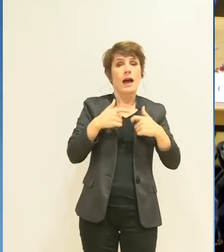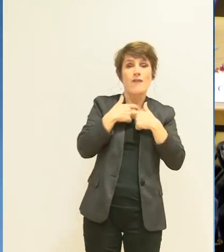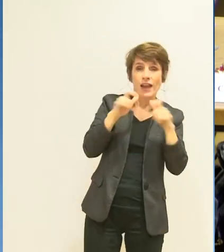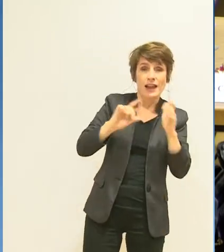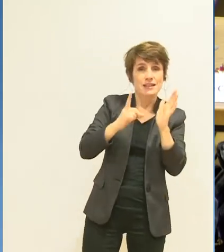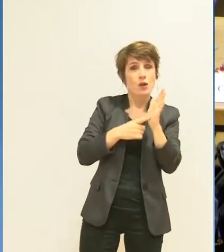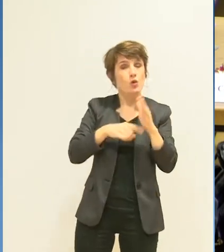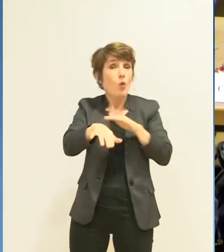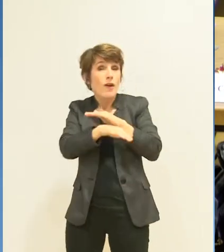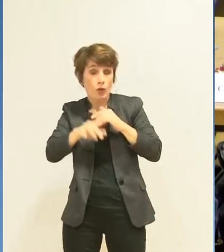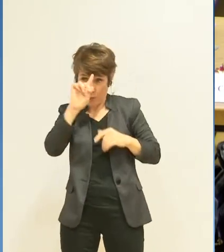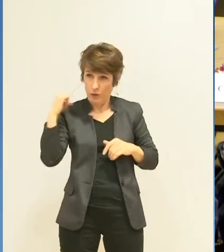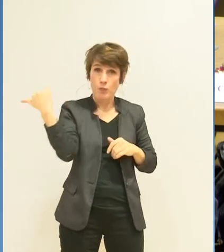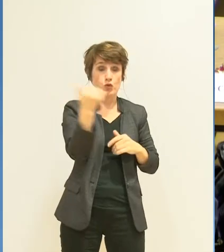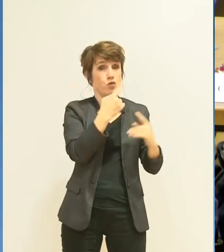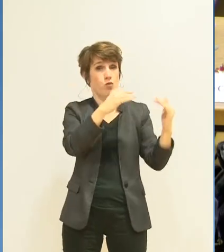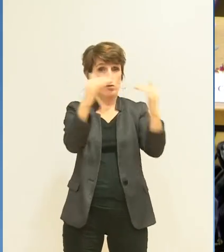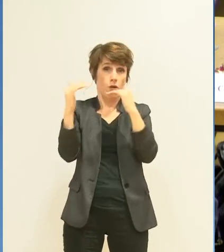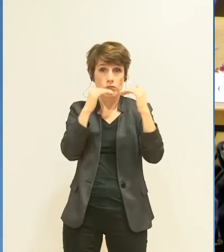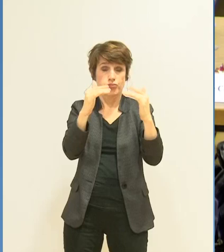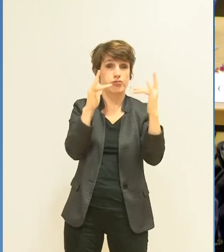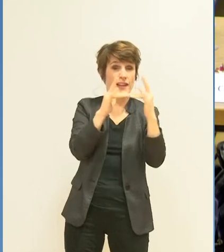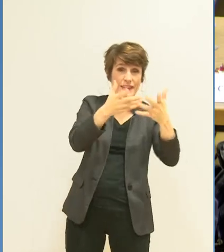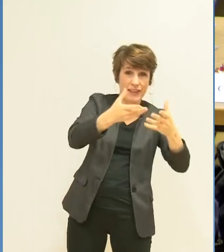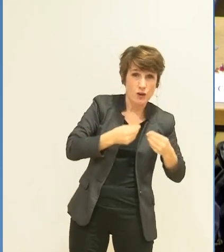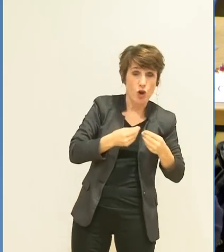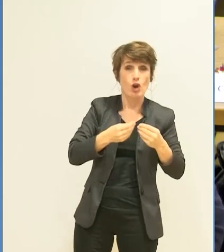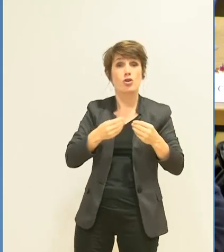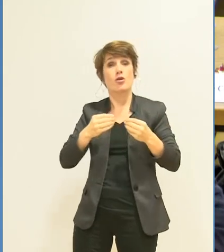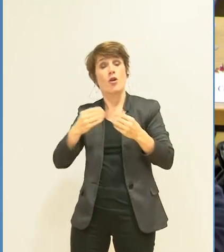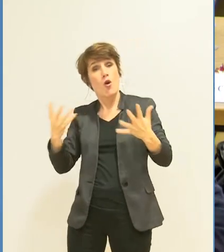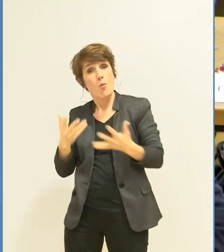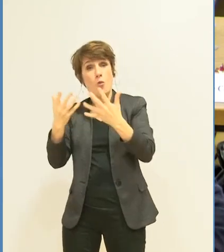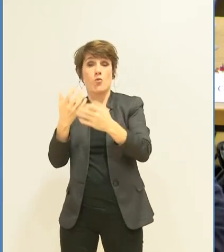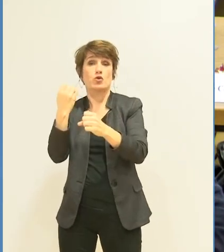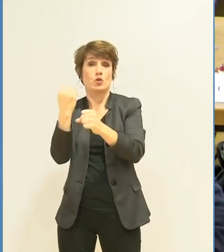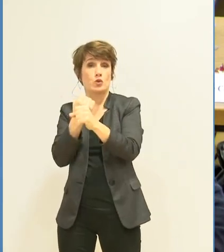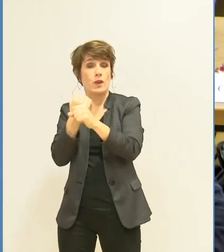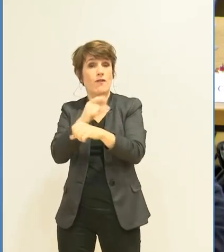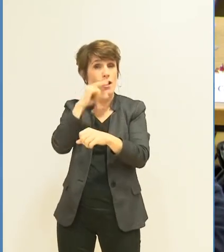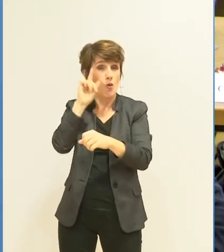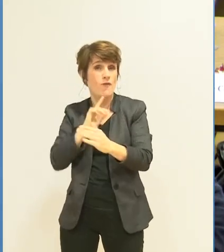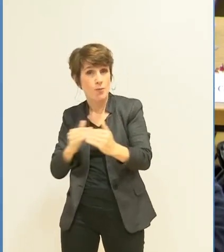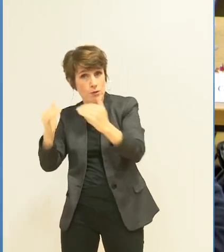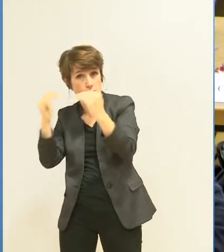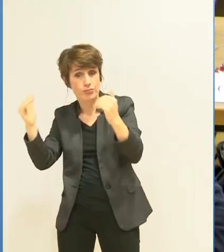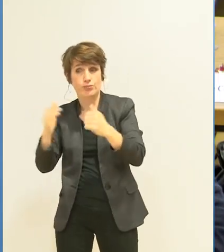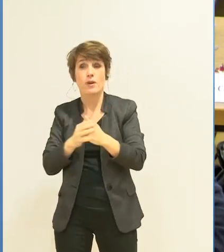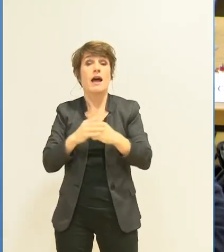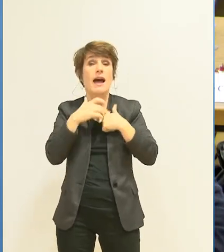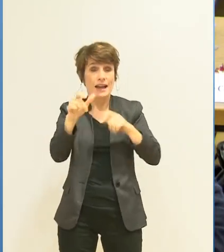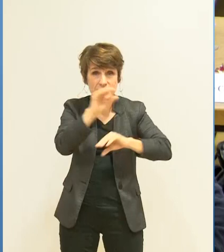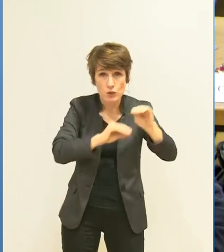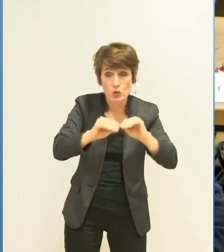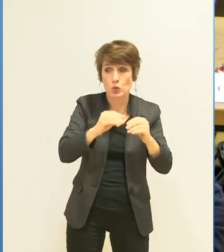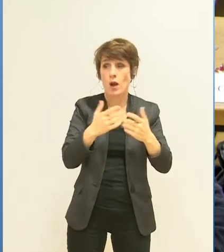tous et toutes caravane des droits ouvertures de lits d'accueil promotion du travail perd et de l'accès aux soins que ce soit par la réduction des